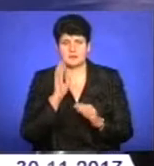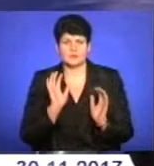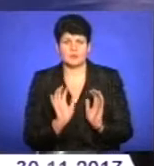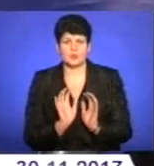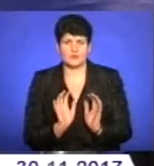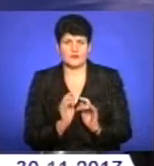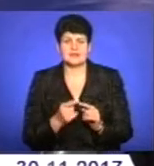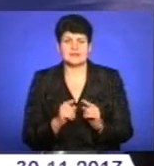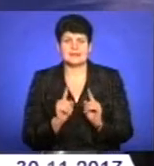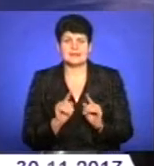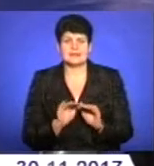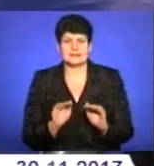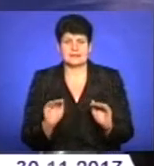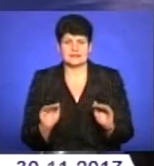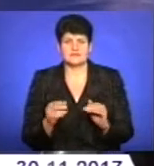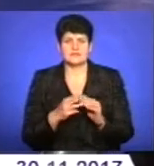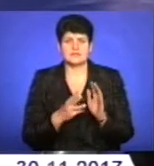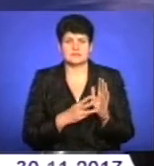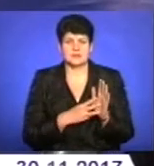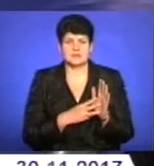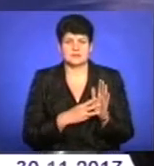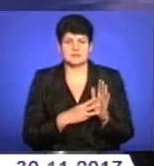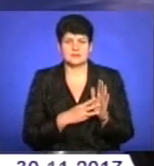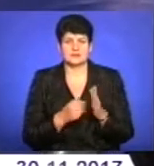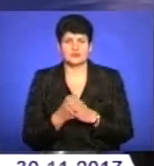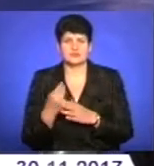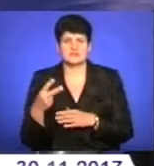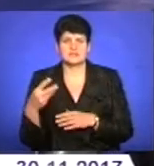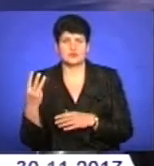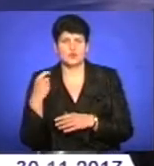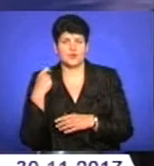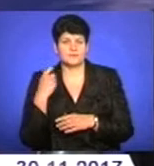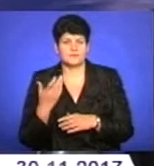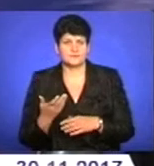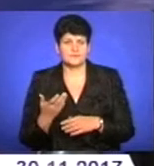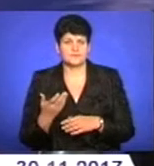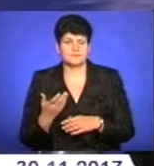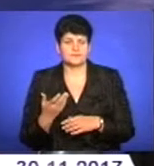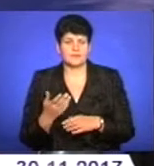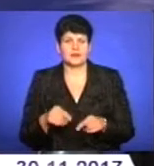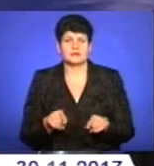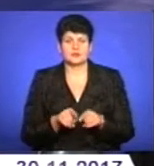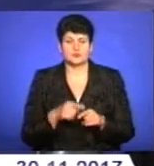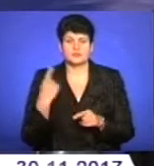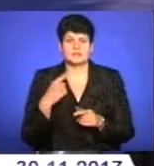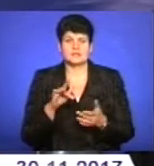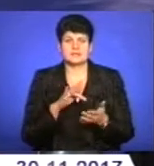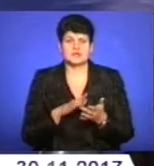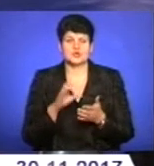піклування. Тобто це тільки діти там від 18 до 23 років. Також Тернопільський обласний